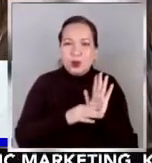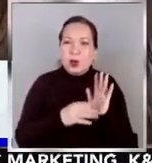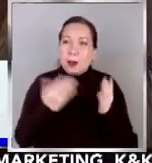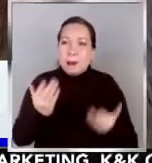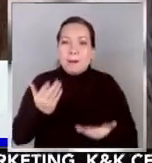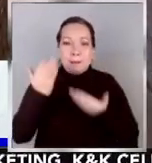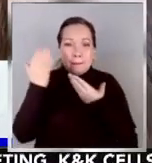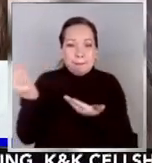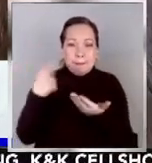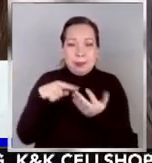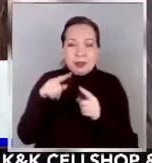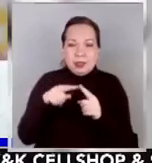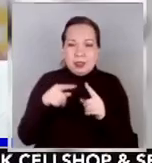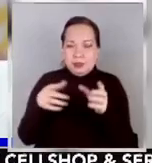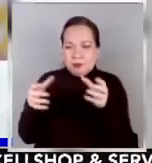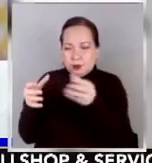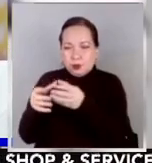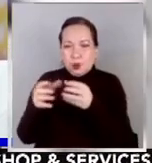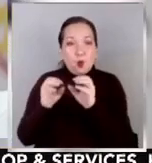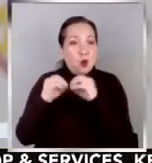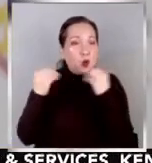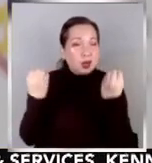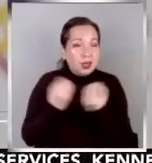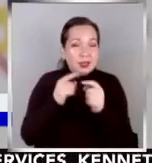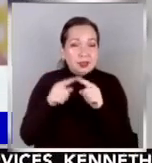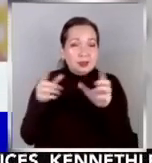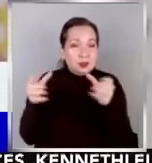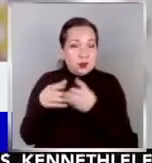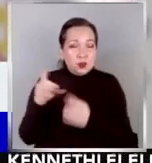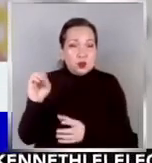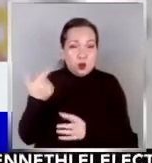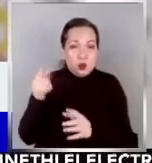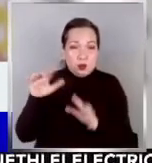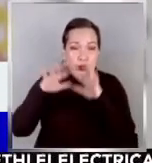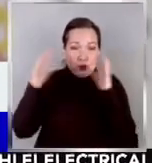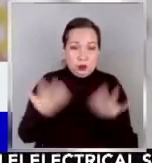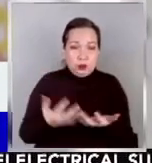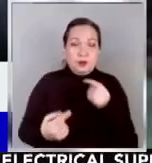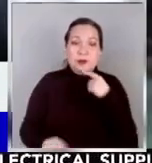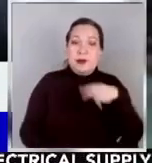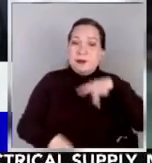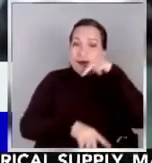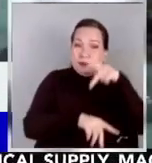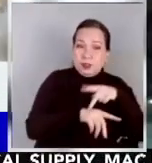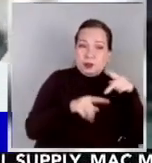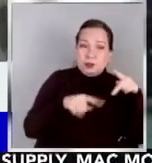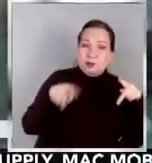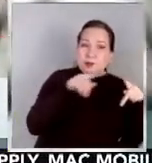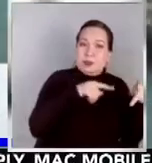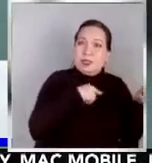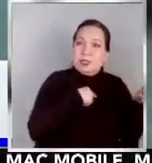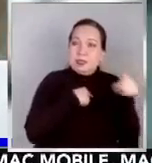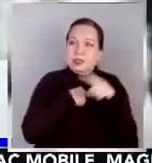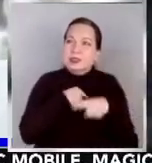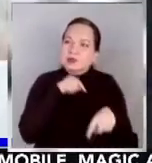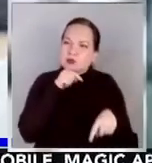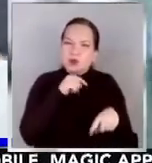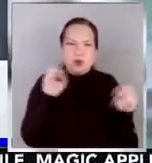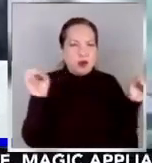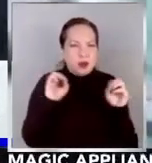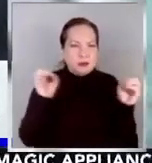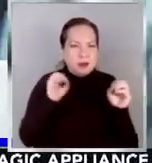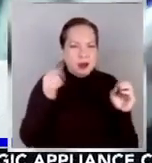kennel clubs sa buong mundo. Ang Pilipinas kasi among all the other countries na mga nag-aaso, ang walang